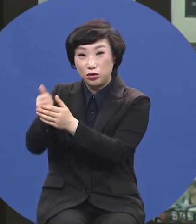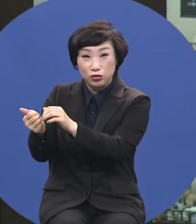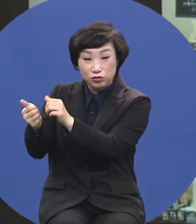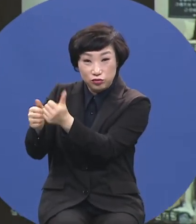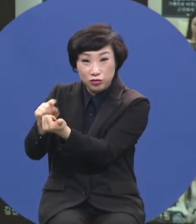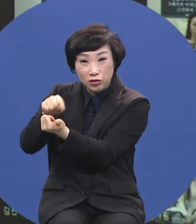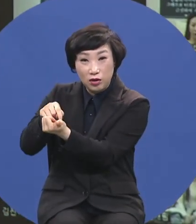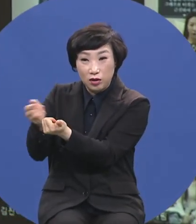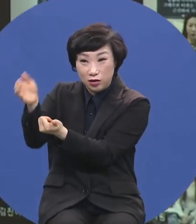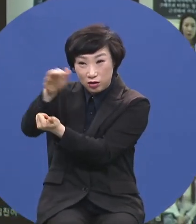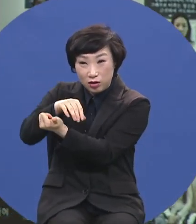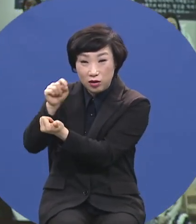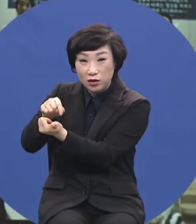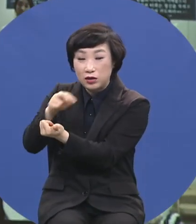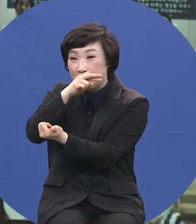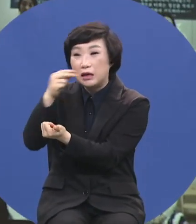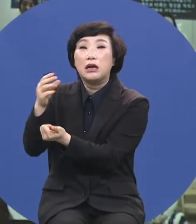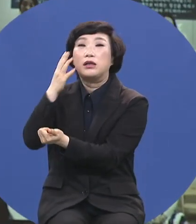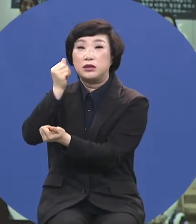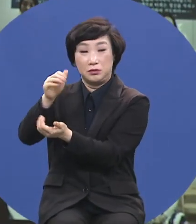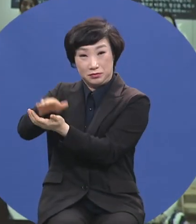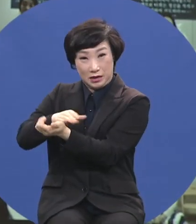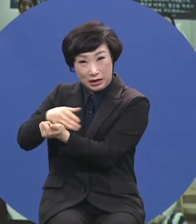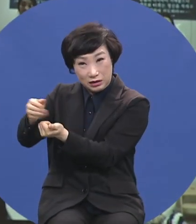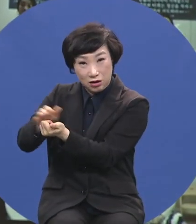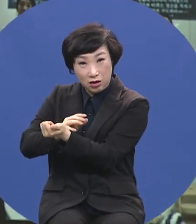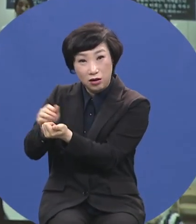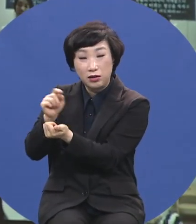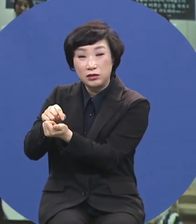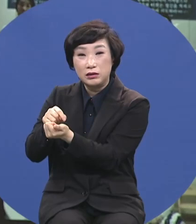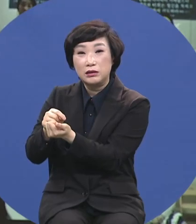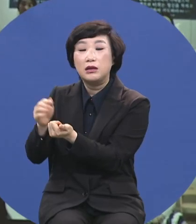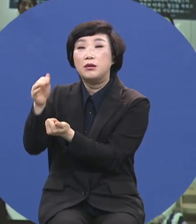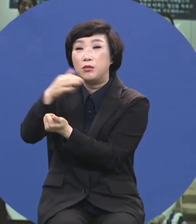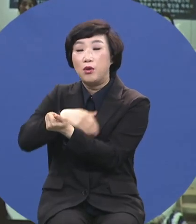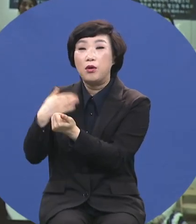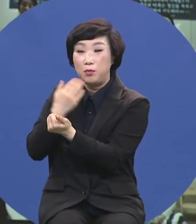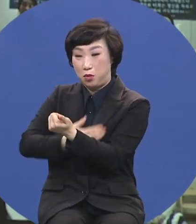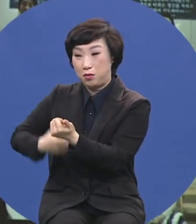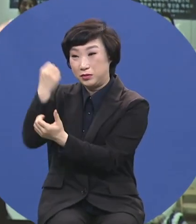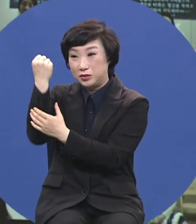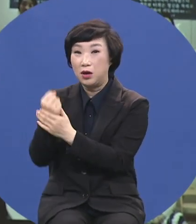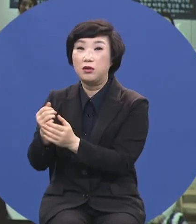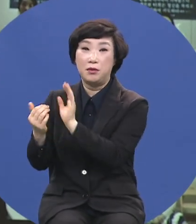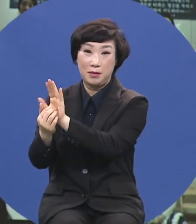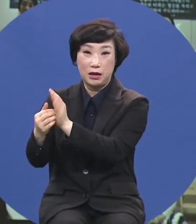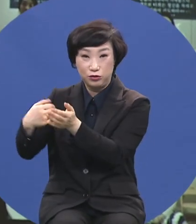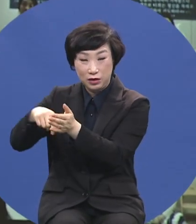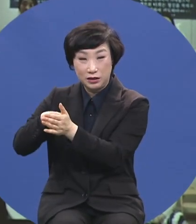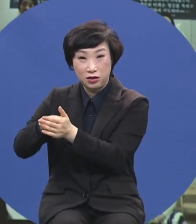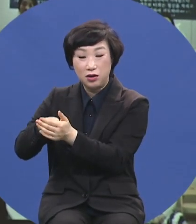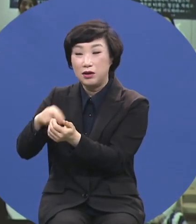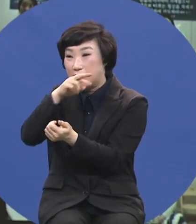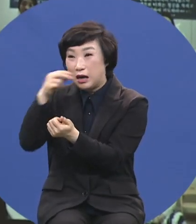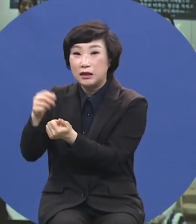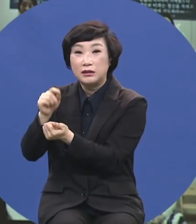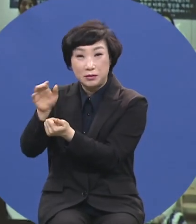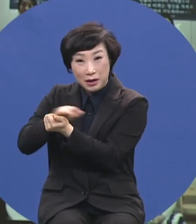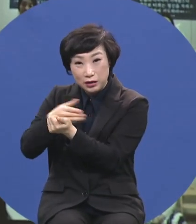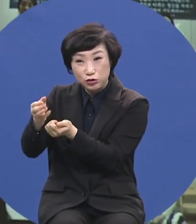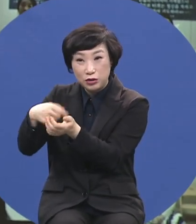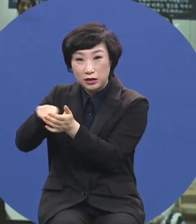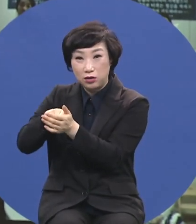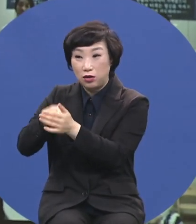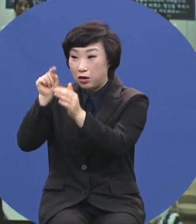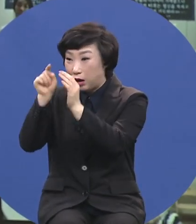그리스도에게 향유를 발로 시체가 썩지 않게 해주려고 일찍 갔습니다.